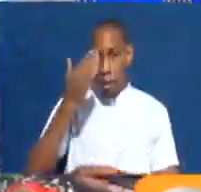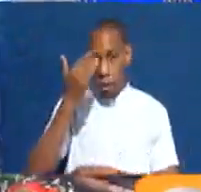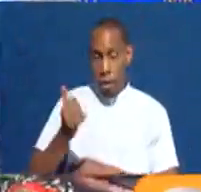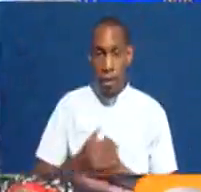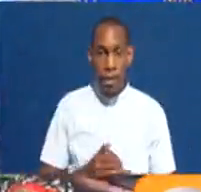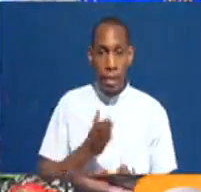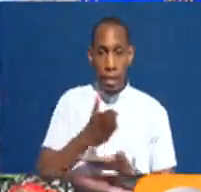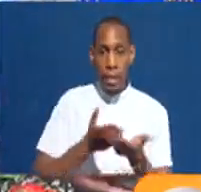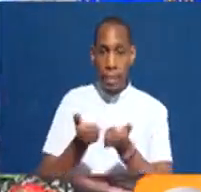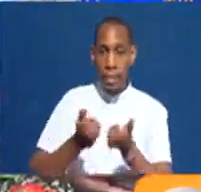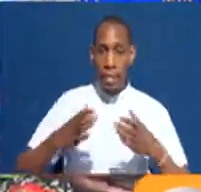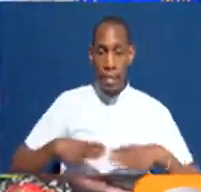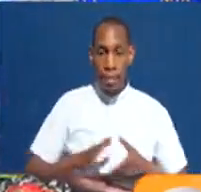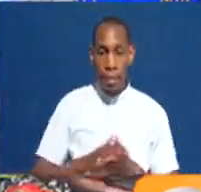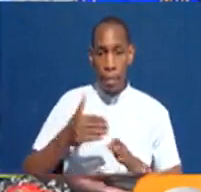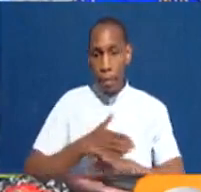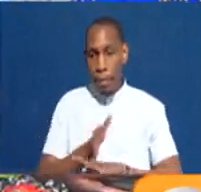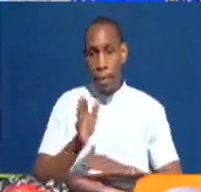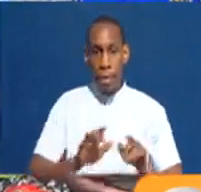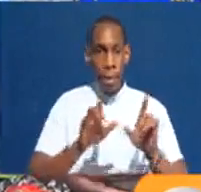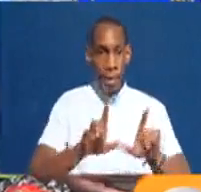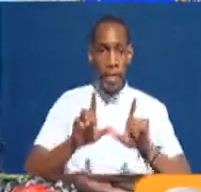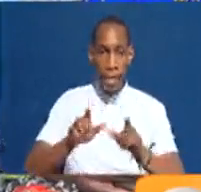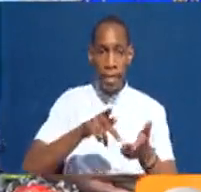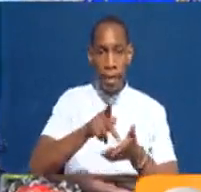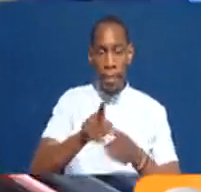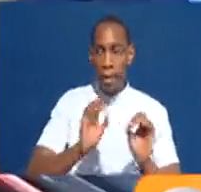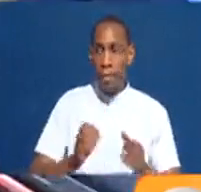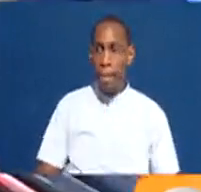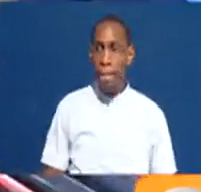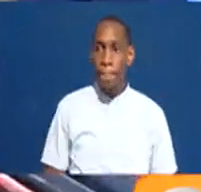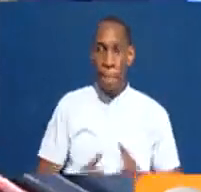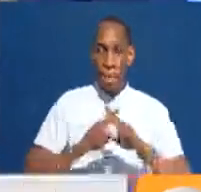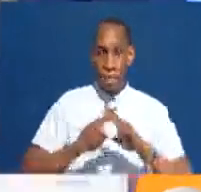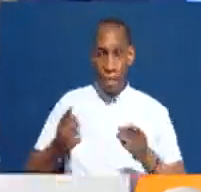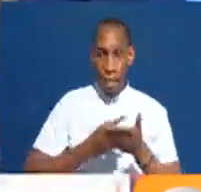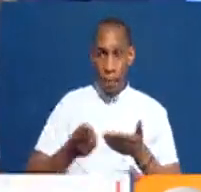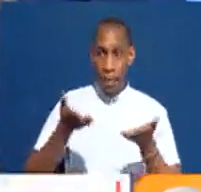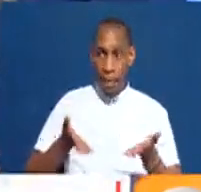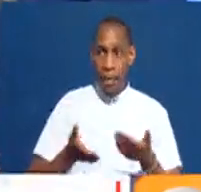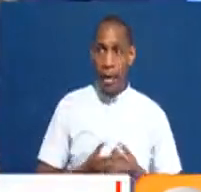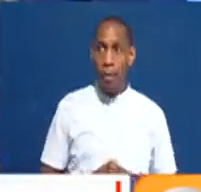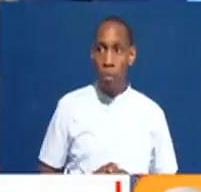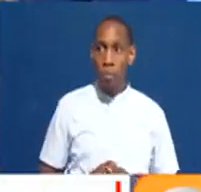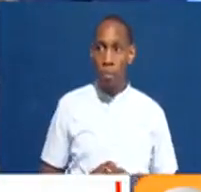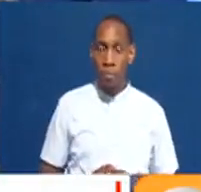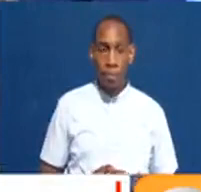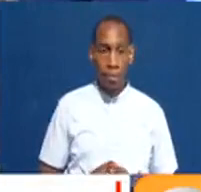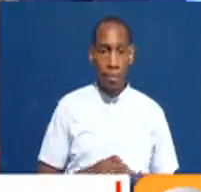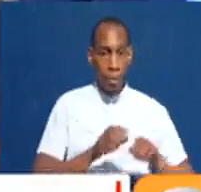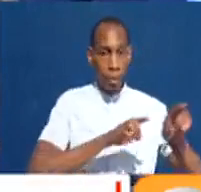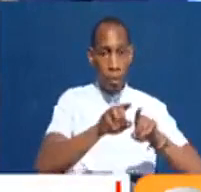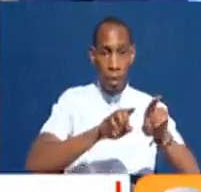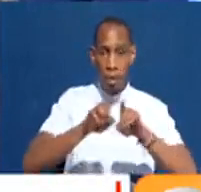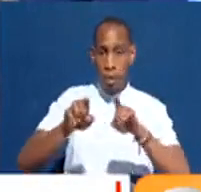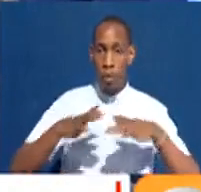na baadhi ya wafanyabiashara kukwepa kulipia leseni zao. Tutaanza kuanzia wiki hii kuzunguka wale